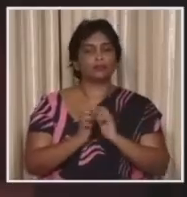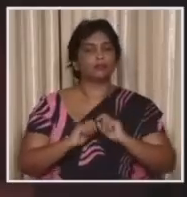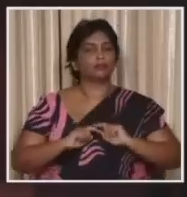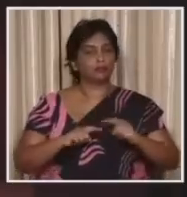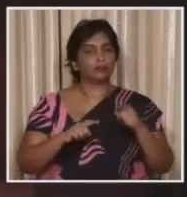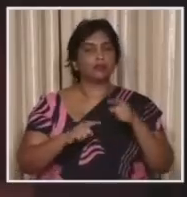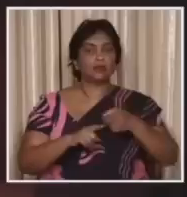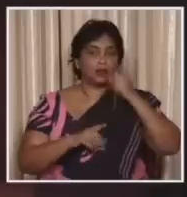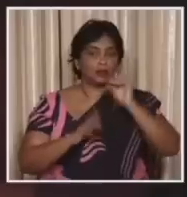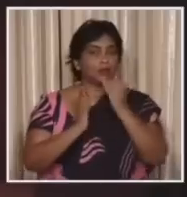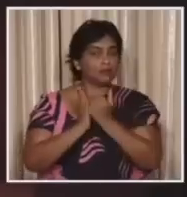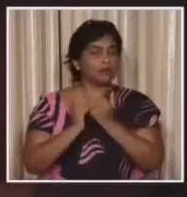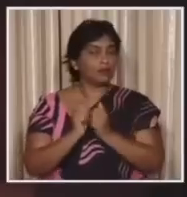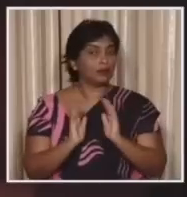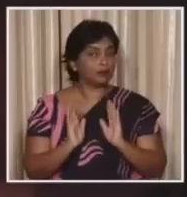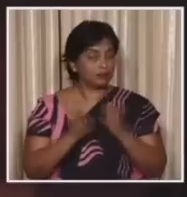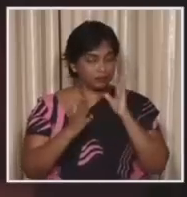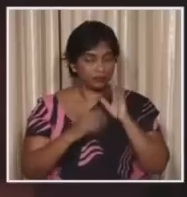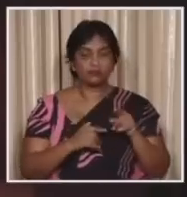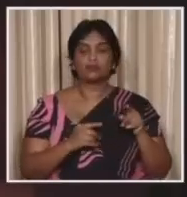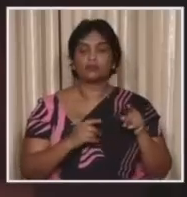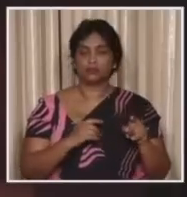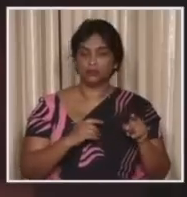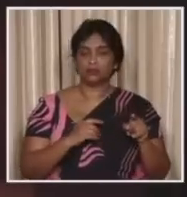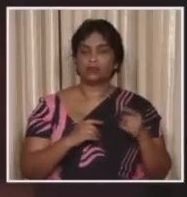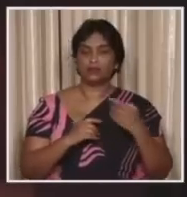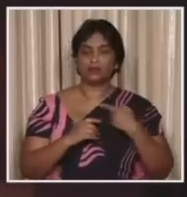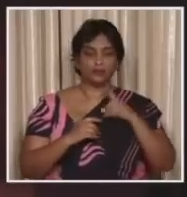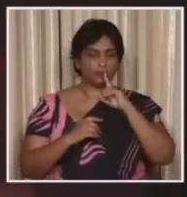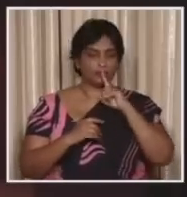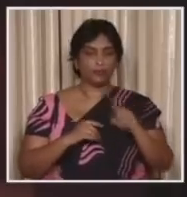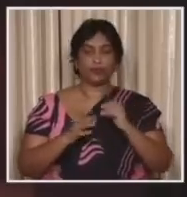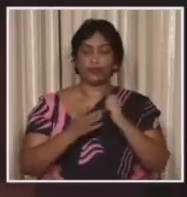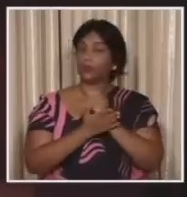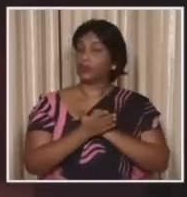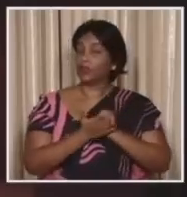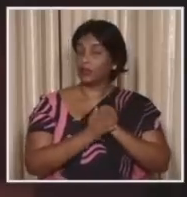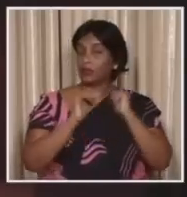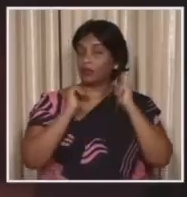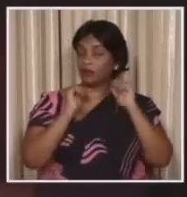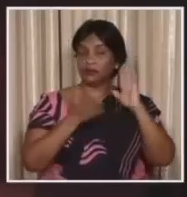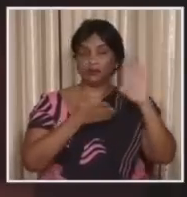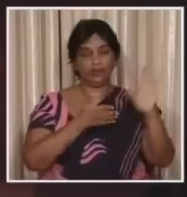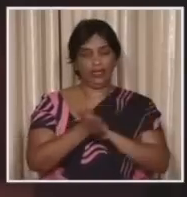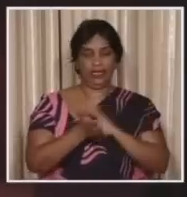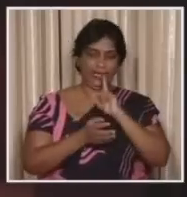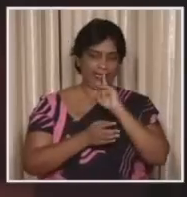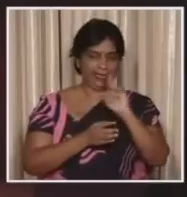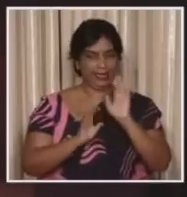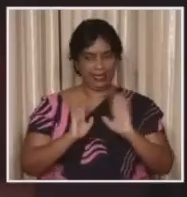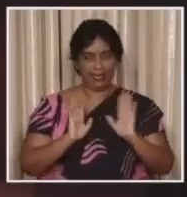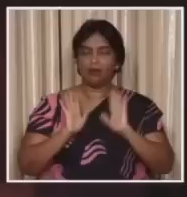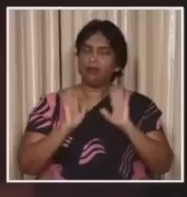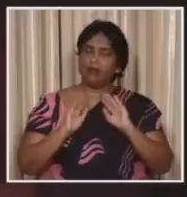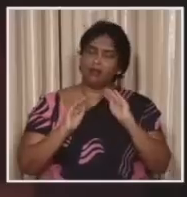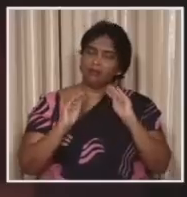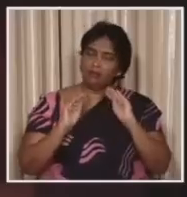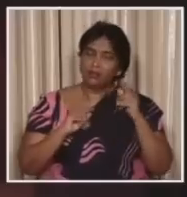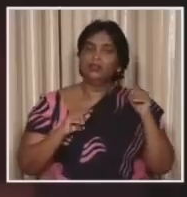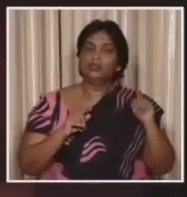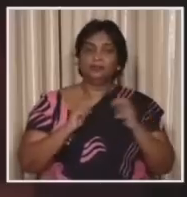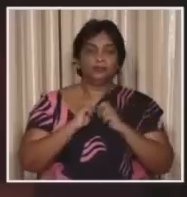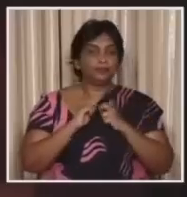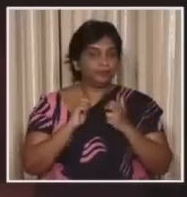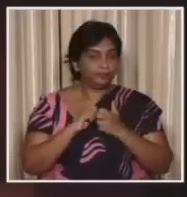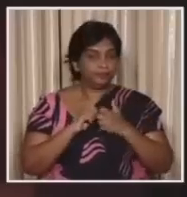බොහොම ඉස්සරහ. ඒ නිර්දේශ ටික ක්‍රියාත්මක කරනකොට මං කියන්නේ ඒකෙන් සම්පූර්ණ සාධාරණත්වයක් ඉෂ්ට වෙනවා කියලා. අඩුම ගානේ මේ